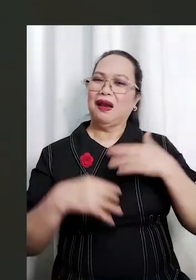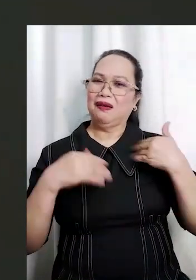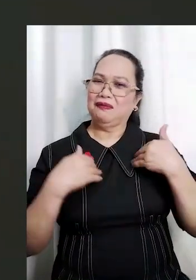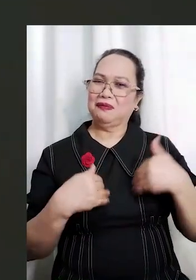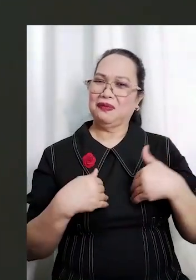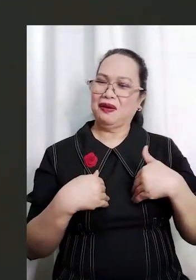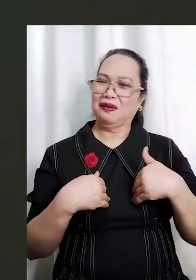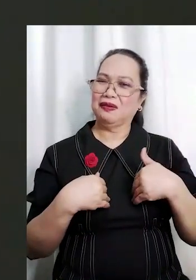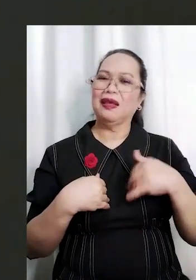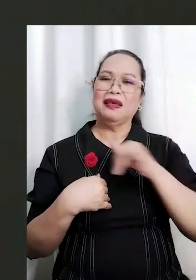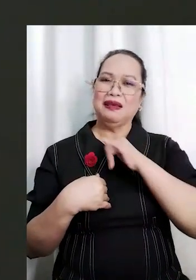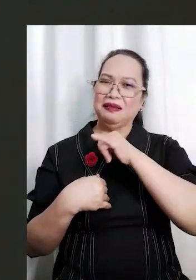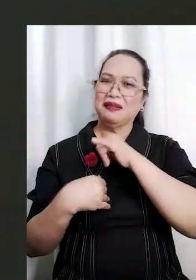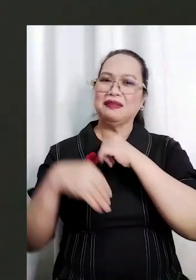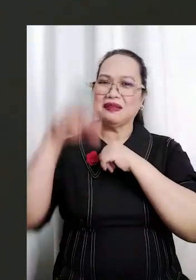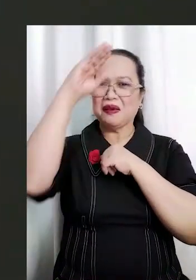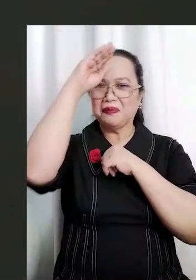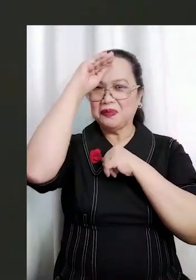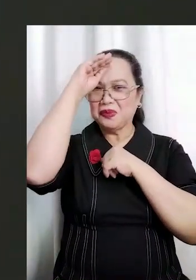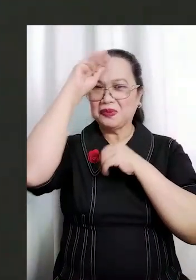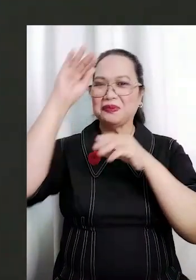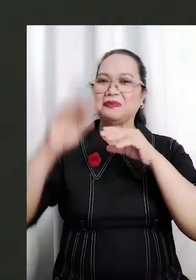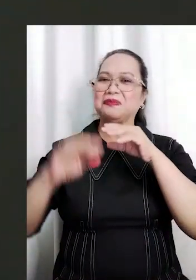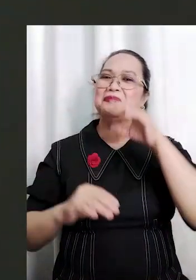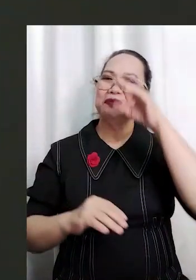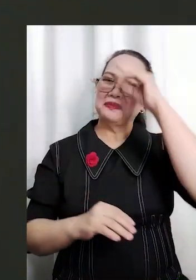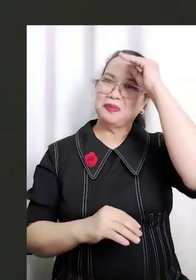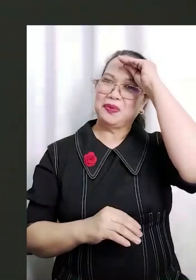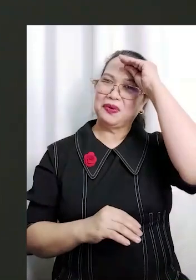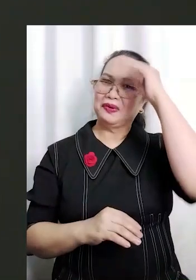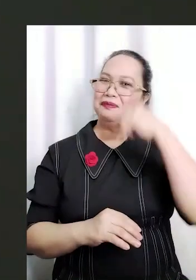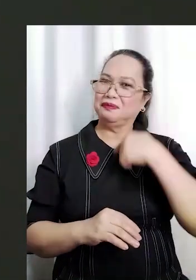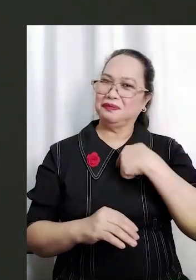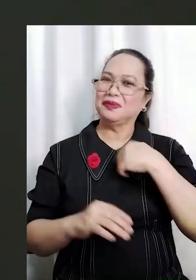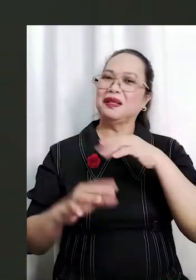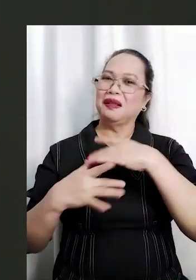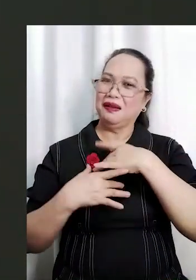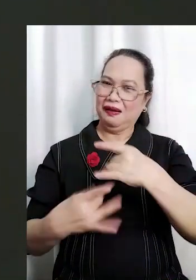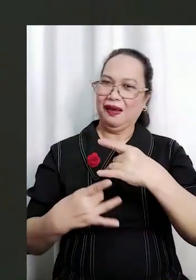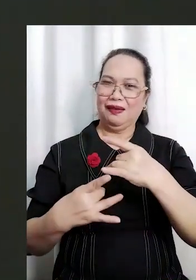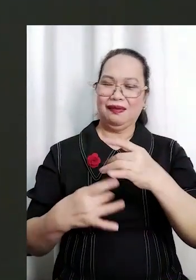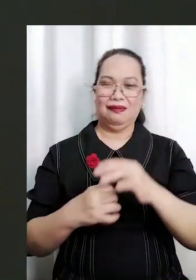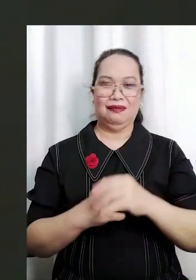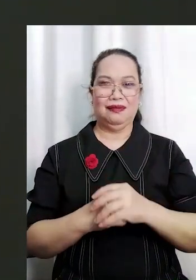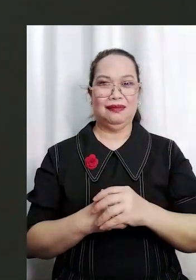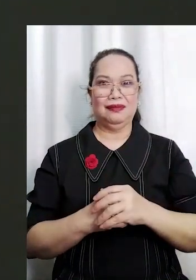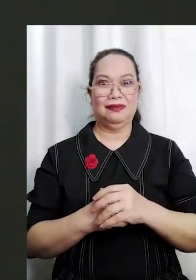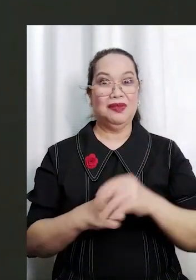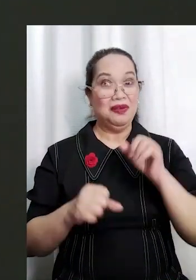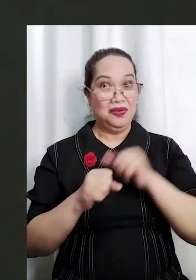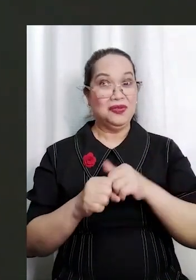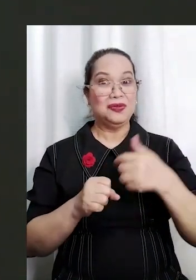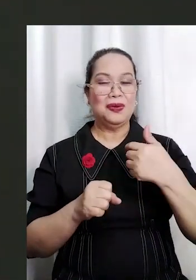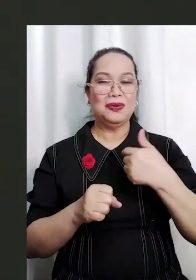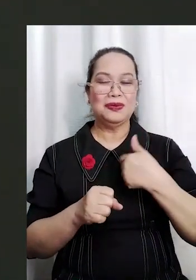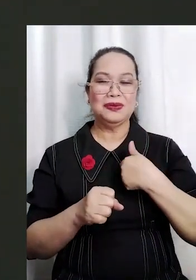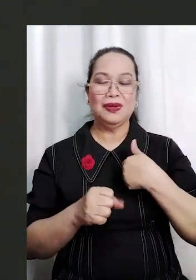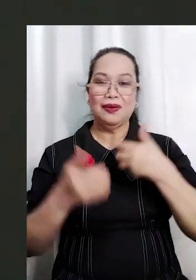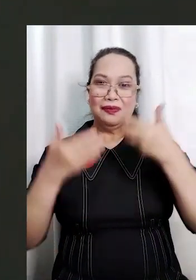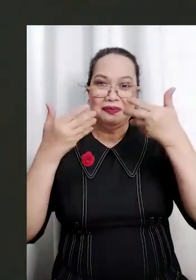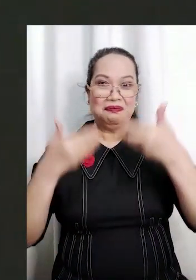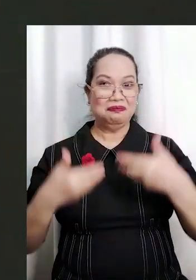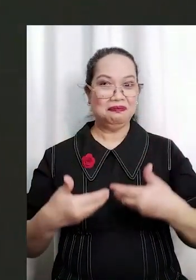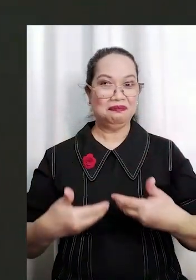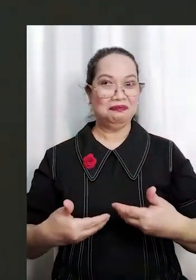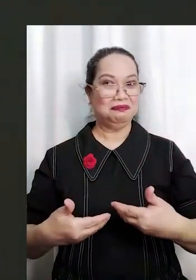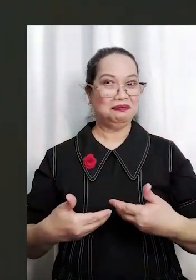aking katawan ay yung kapareho kong kasarian. Lalaki ako, pero lalaki yung gusto ko. Therefore,